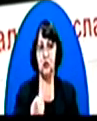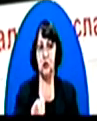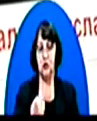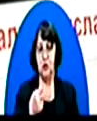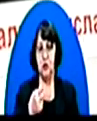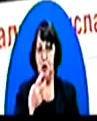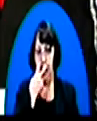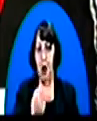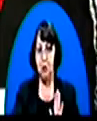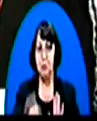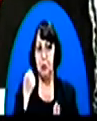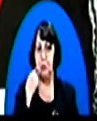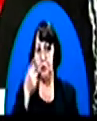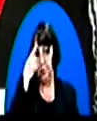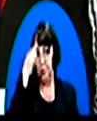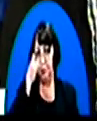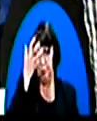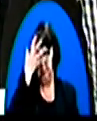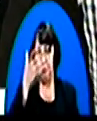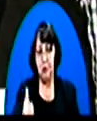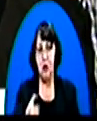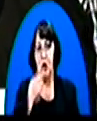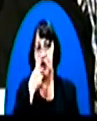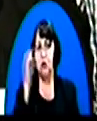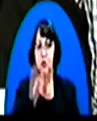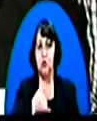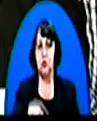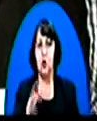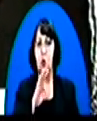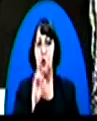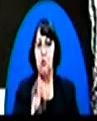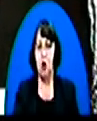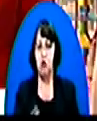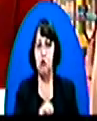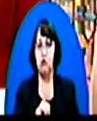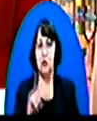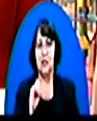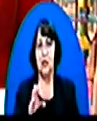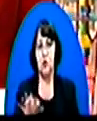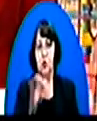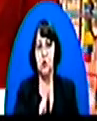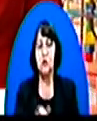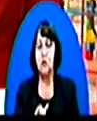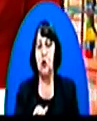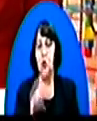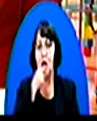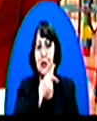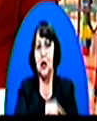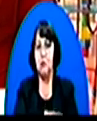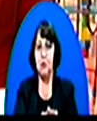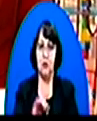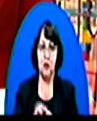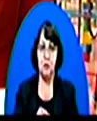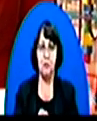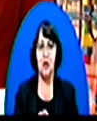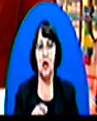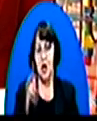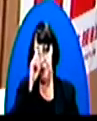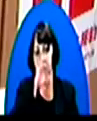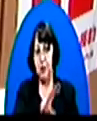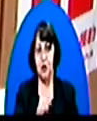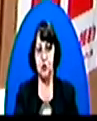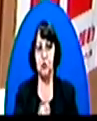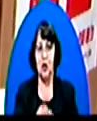мөн харуулж байна. Бүгд найрамдах хятад ард улсын Өвөр Монголын өөртөө засах орны улаан загалмай байгууллагаас мөн эмч эмнэлгийн ажилтнуудад 5,000